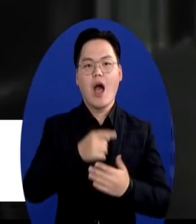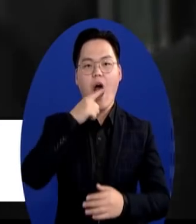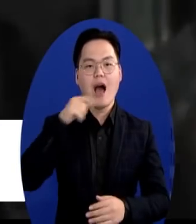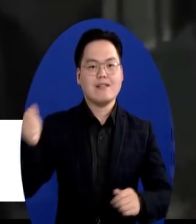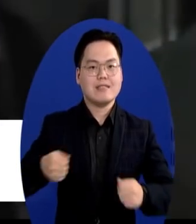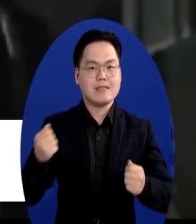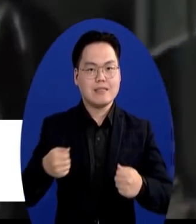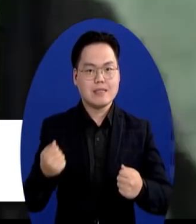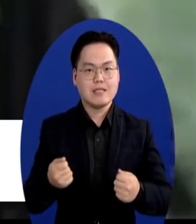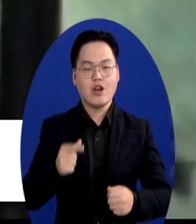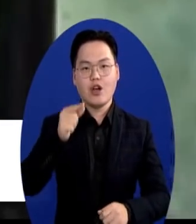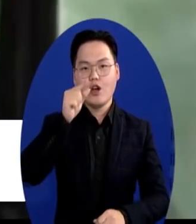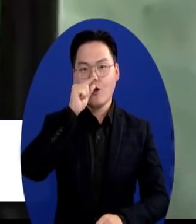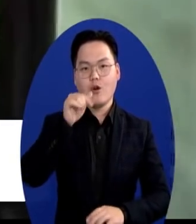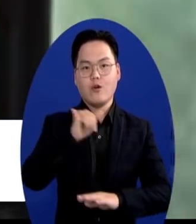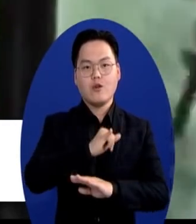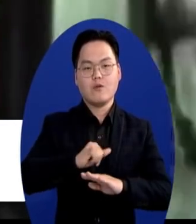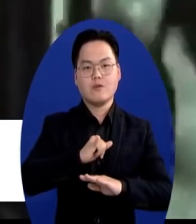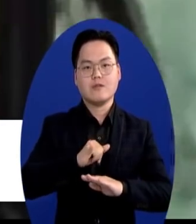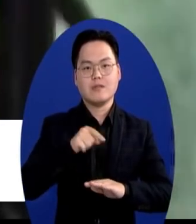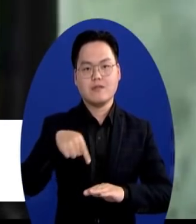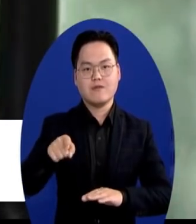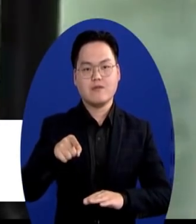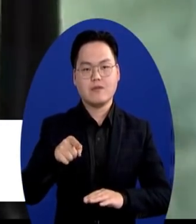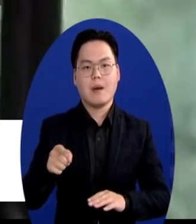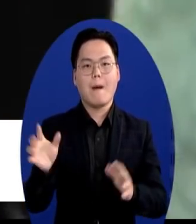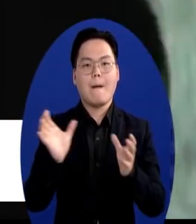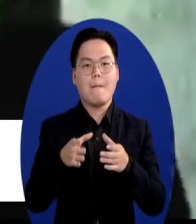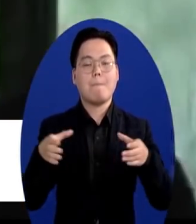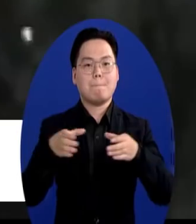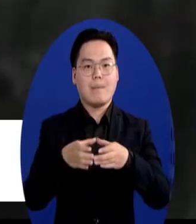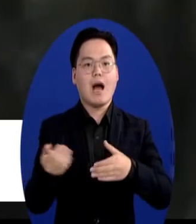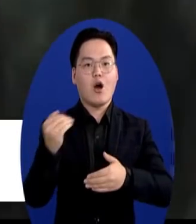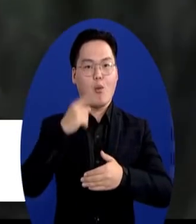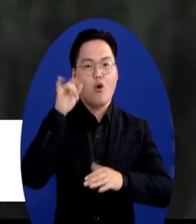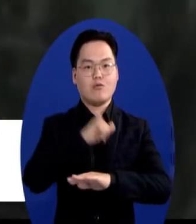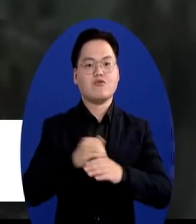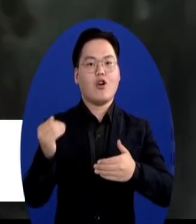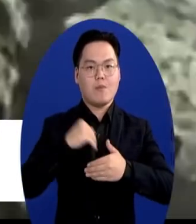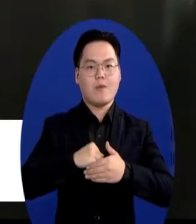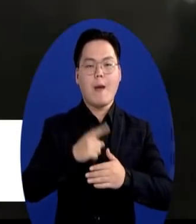отрядууд зөвлөлтийн өвөр байгалийн фронтын өмнөд бүлэгт нь багтан орсон байдаг юм.